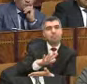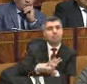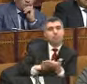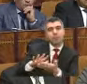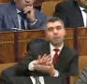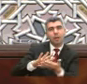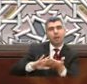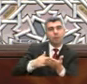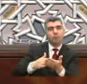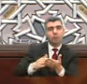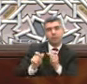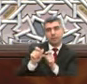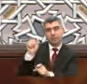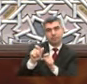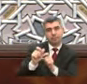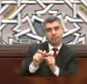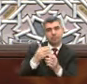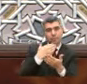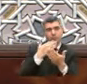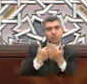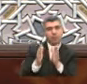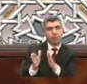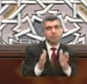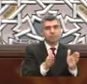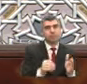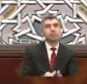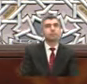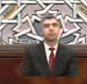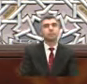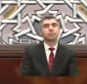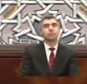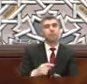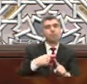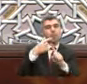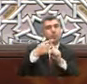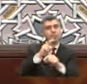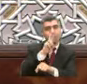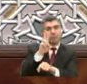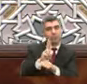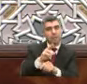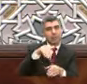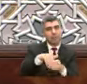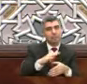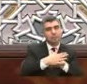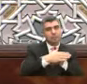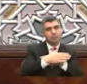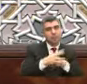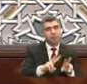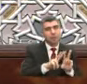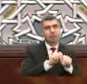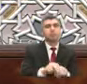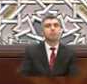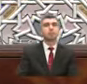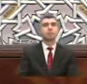شكرا السيده النائبه المحترمه. التعقيب الموالي لفريق التجمع الدستوري، تفضل سيد